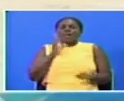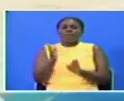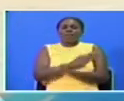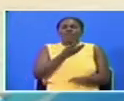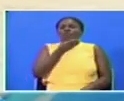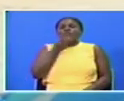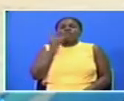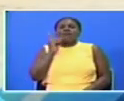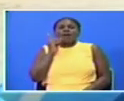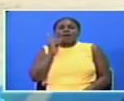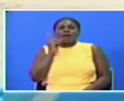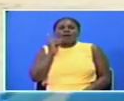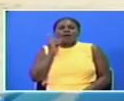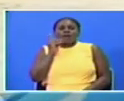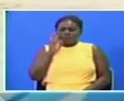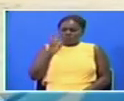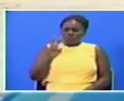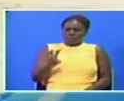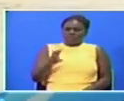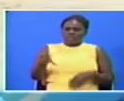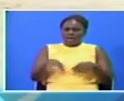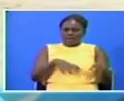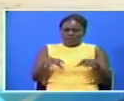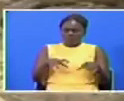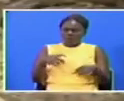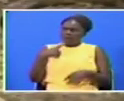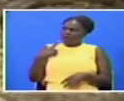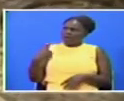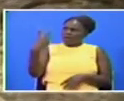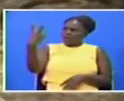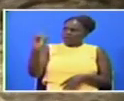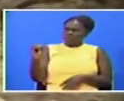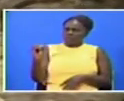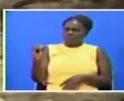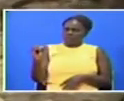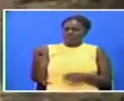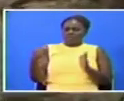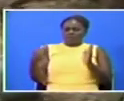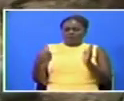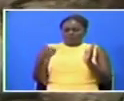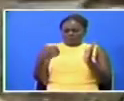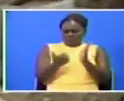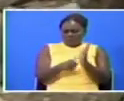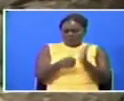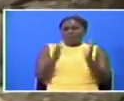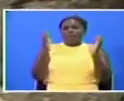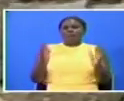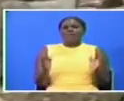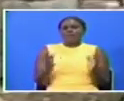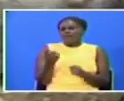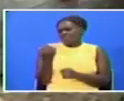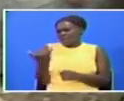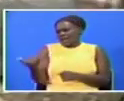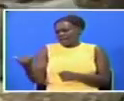ikauke ikafikia paka tukawa na viboko karibu 120. Hali imekuwa mbaya kiasi kwamba viboko